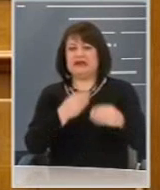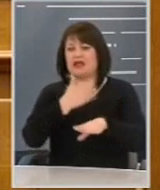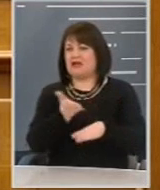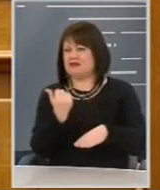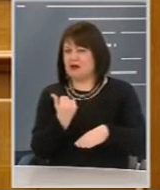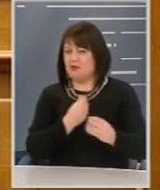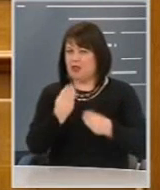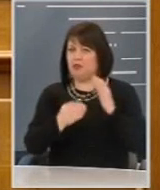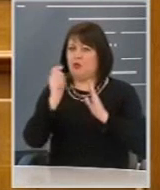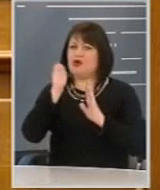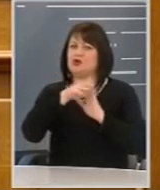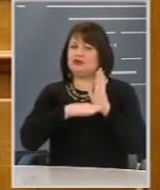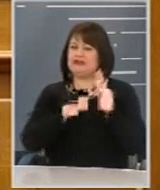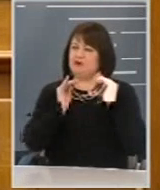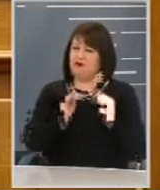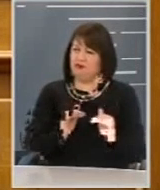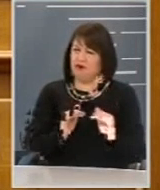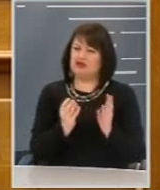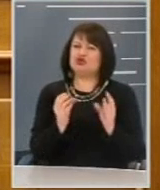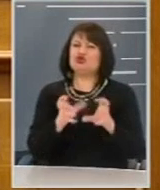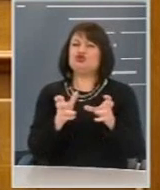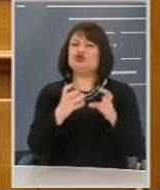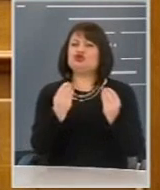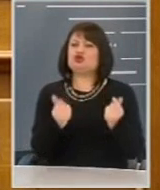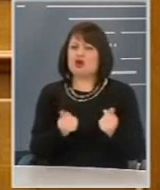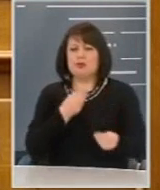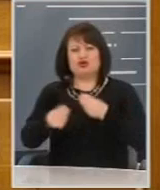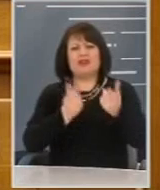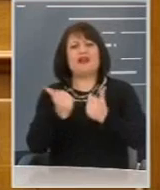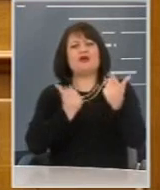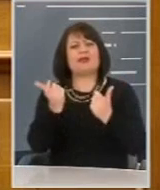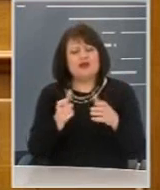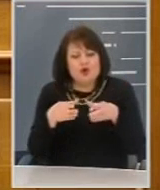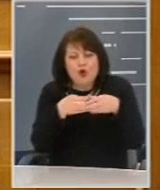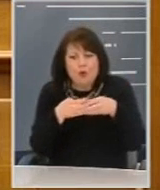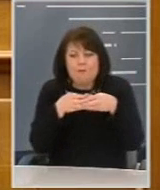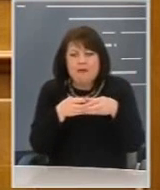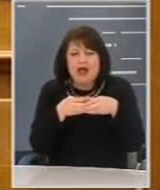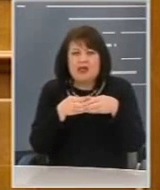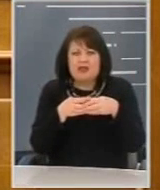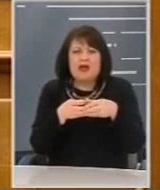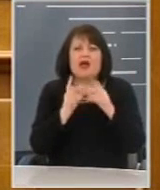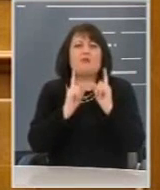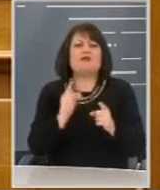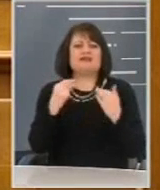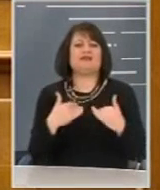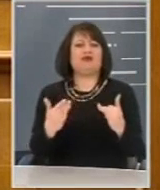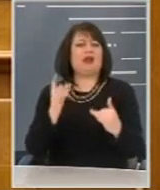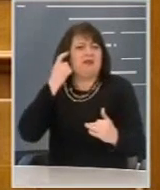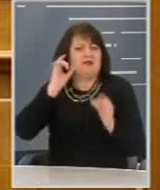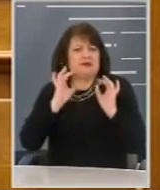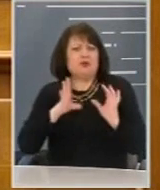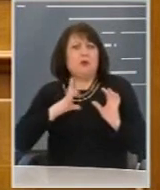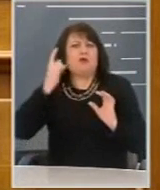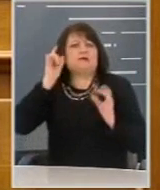συντηρήσουν το πολιτικό σύστημα μέσω των μέσων ενημέρωσης και να δημιουργήσουν ένα κλειστό γκρουπ που να παίρνουν οι αποφάσεις ερήμην του κοινοβουλίου, ερήμην των